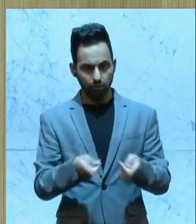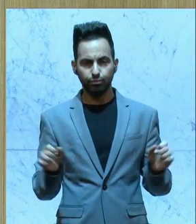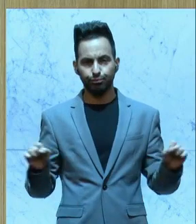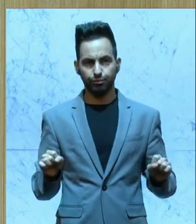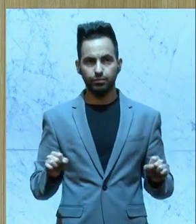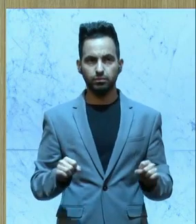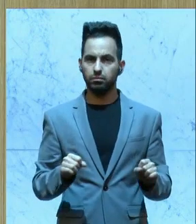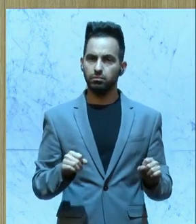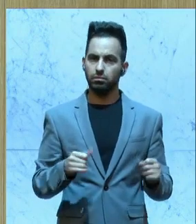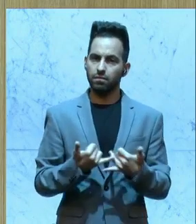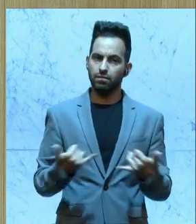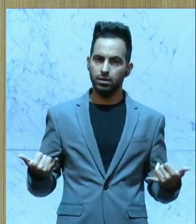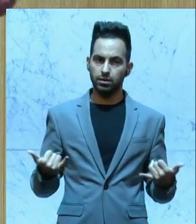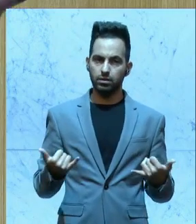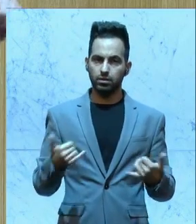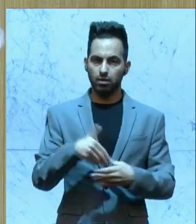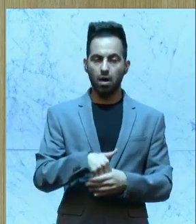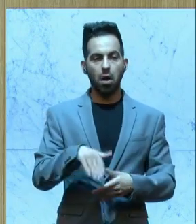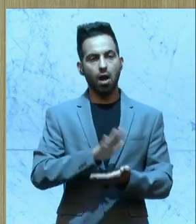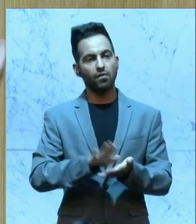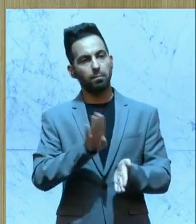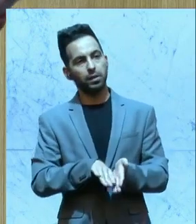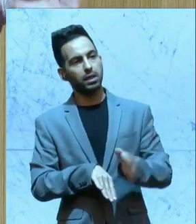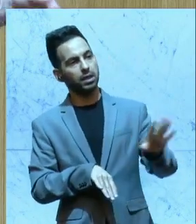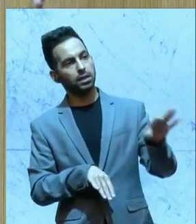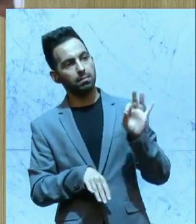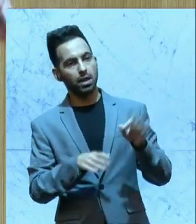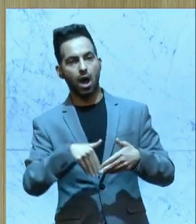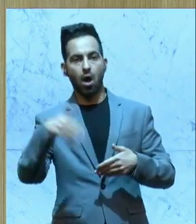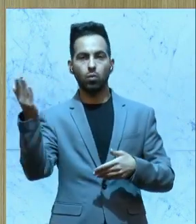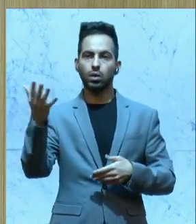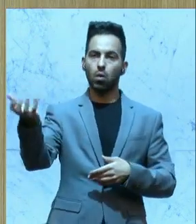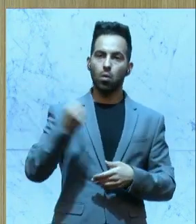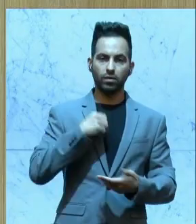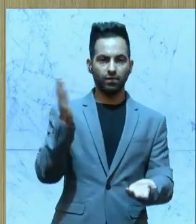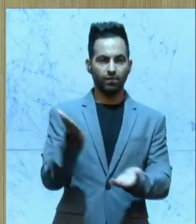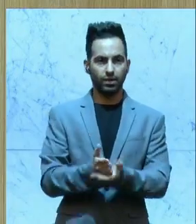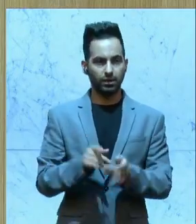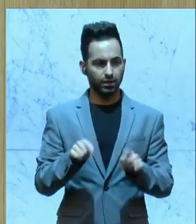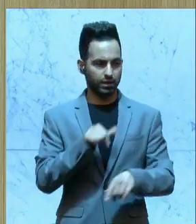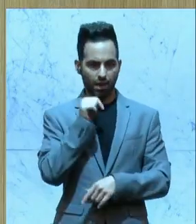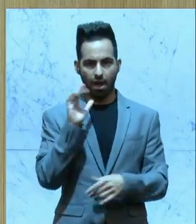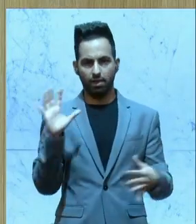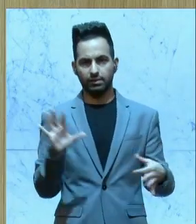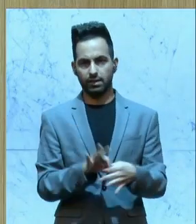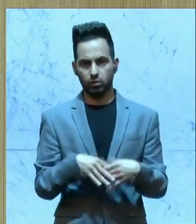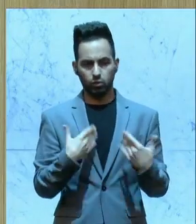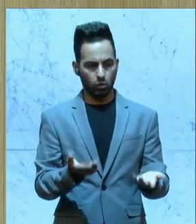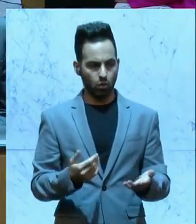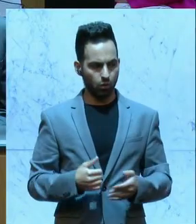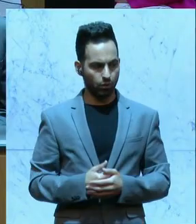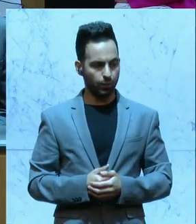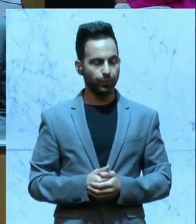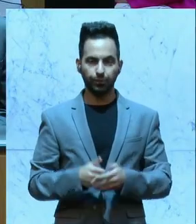Wahrheit, ja, dann können wir gleich sagen, dann nehmen wir doch irgendwie die Günstigen der Günstigen, holen wir es aus dem Ausland und die Sache hat sich. Das ist ja wohl kein Ansatz.